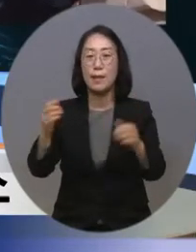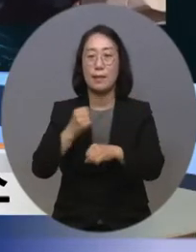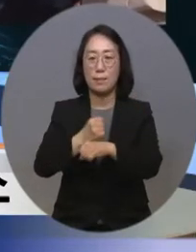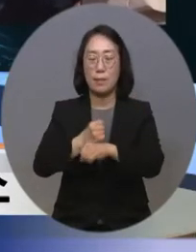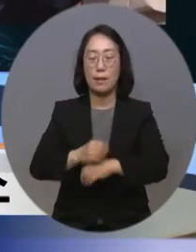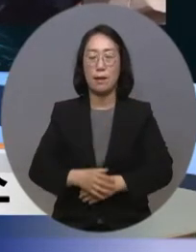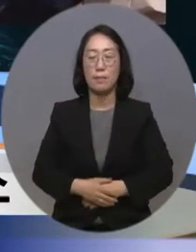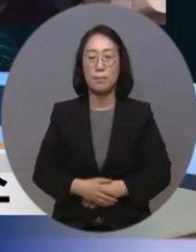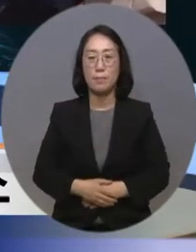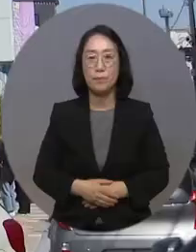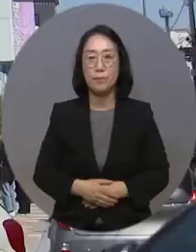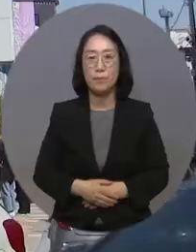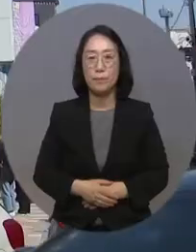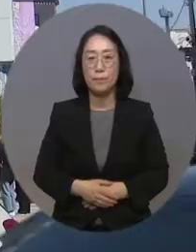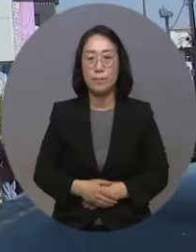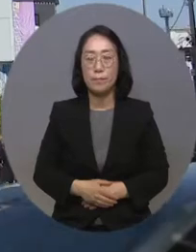기자입니다.